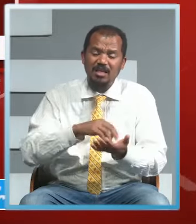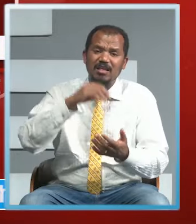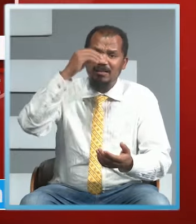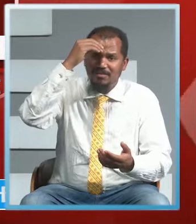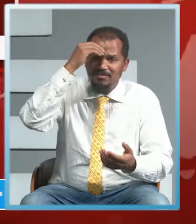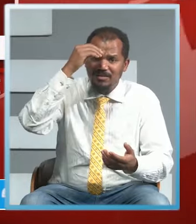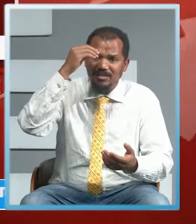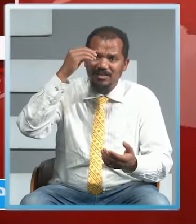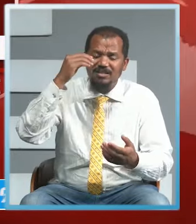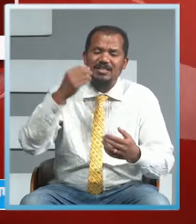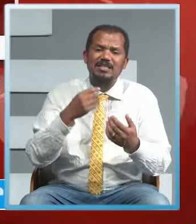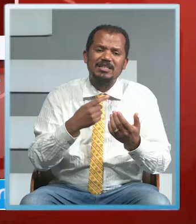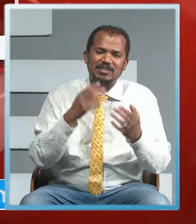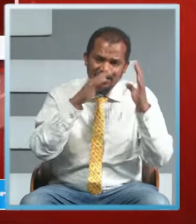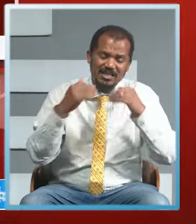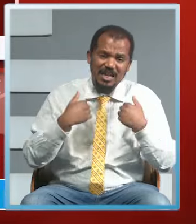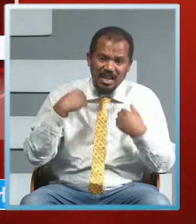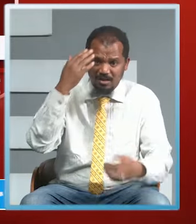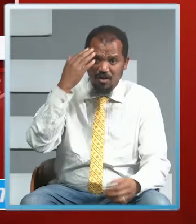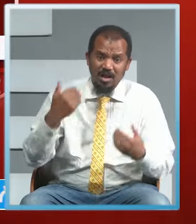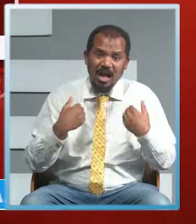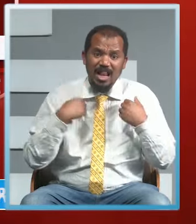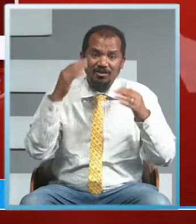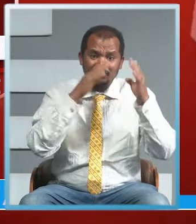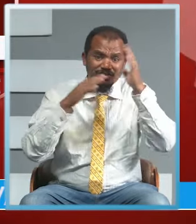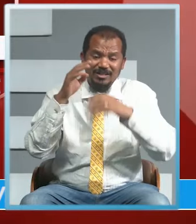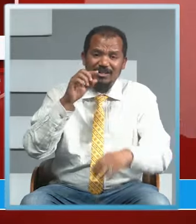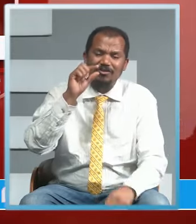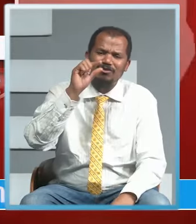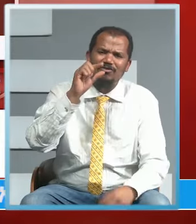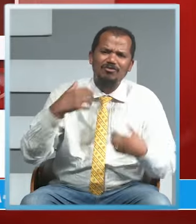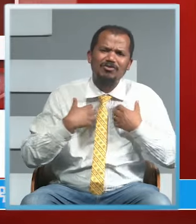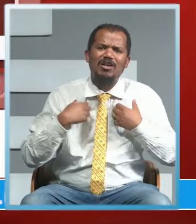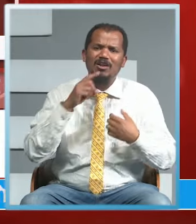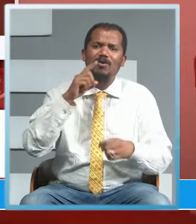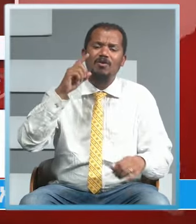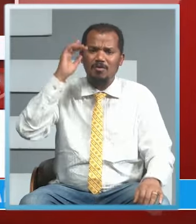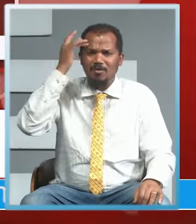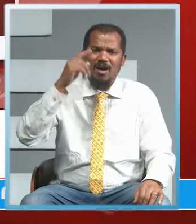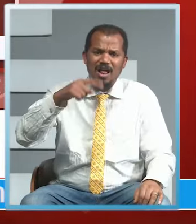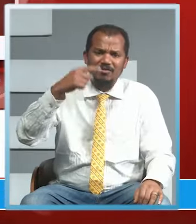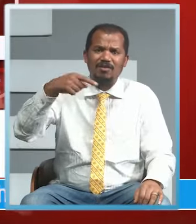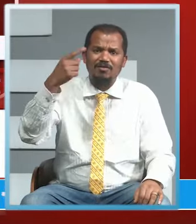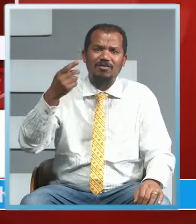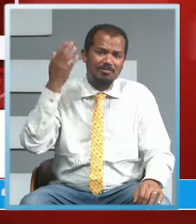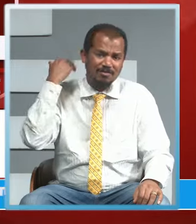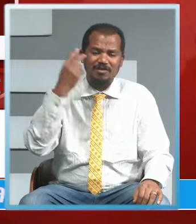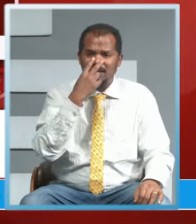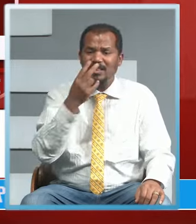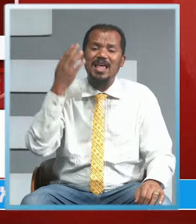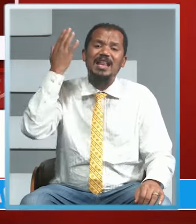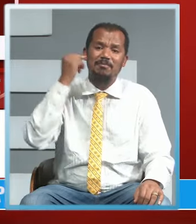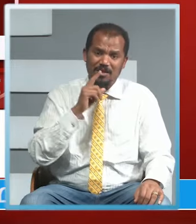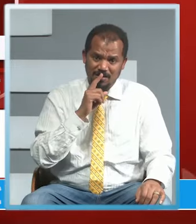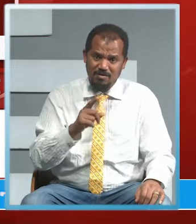የክልል ችግር ውስጥ ያለ ይታወቃል። ስለዚህ ካላቸው ችግር የተወሰነ እንስሳቶች ነው ያሉት። ያው በሽታው አልፎ አልፎ ቀደም